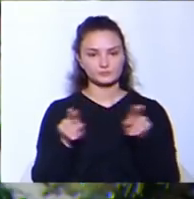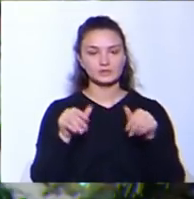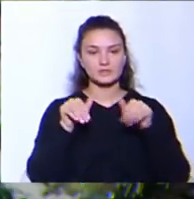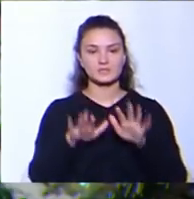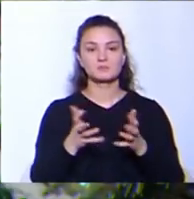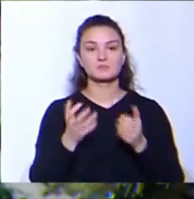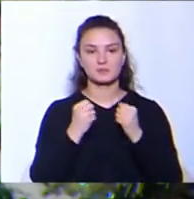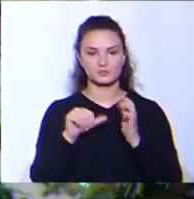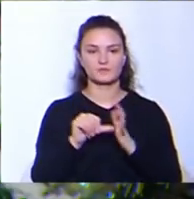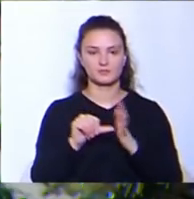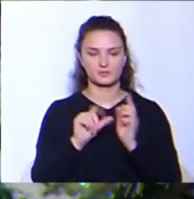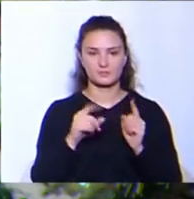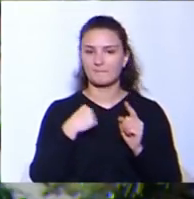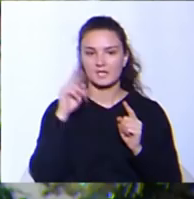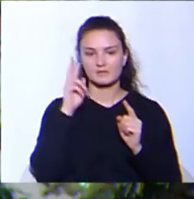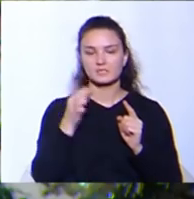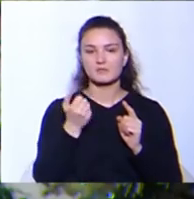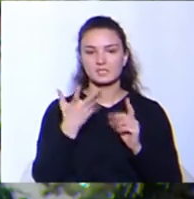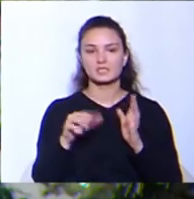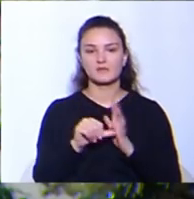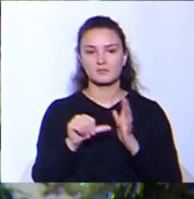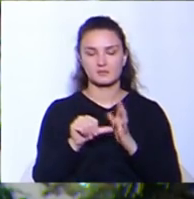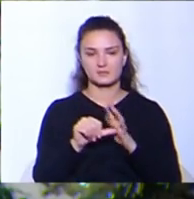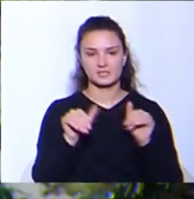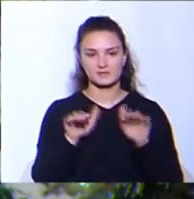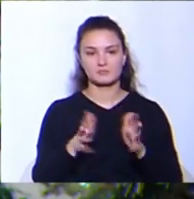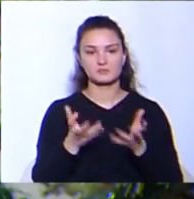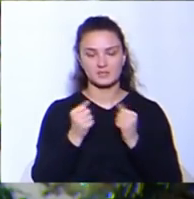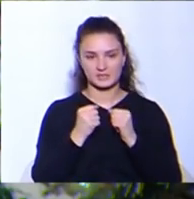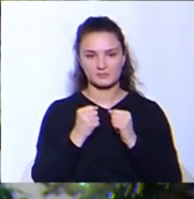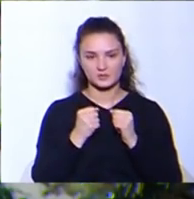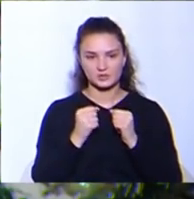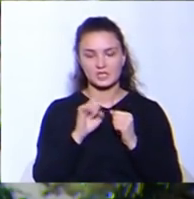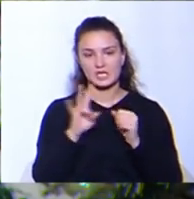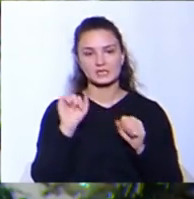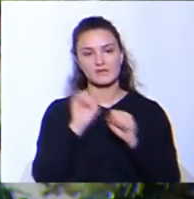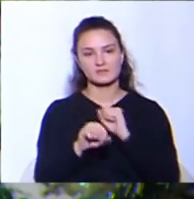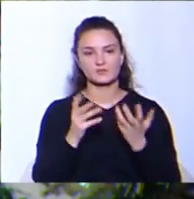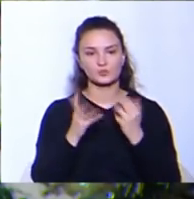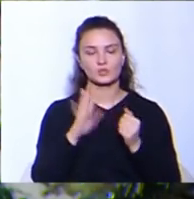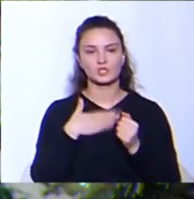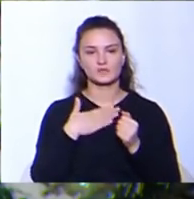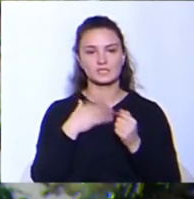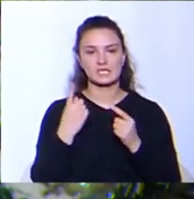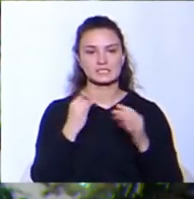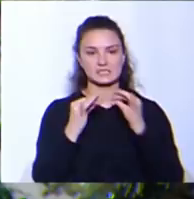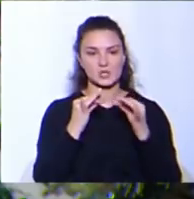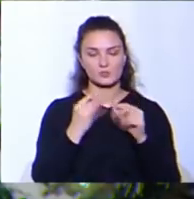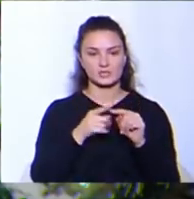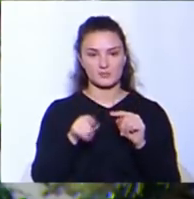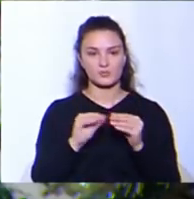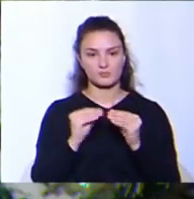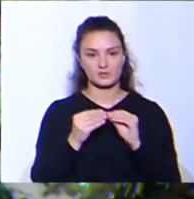გადაწყვეტილების მიღებაში დავეხმაროთ. მე არ ვიცი, რამდენად დავეხმარებით გადაწყვეტილების მიღებაში, ან დავძლევთ თუ არა ჩვენ ერთი საუბრით ამ